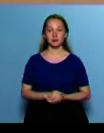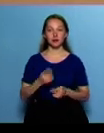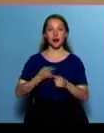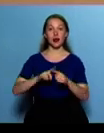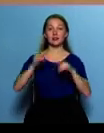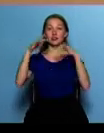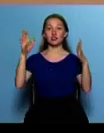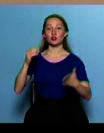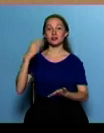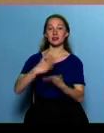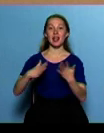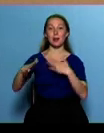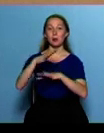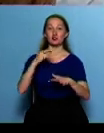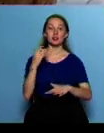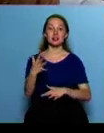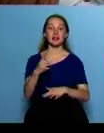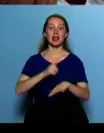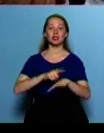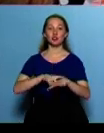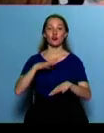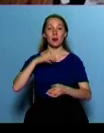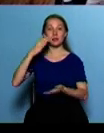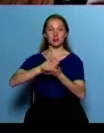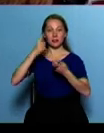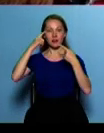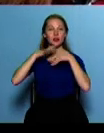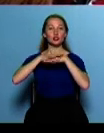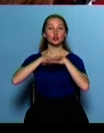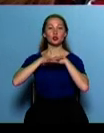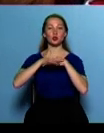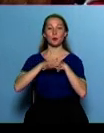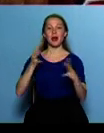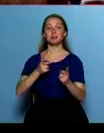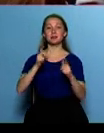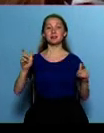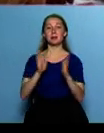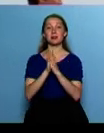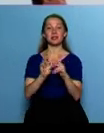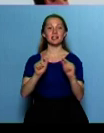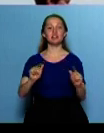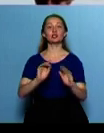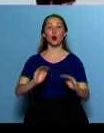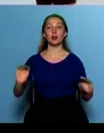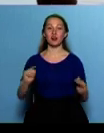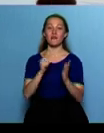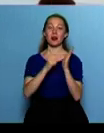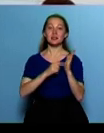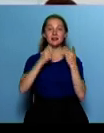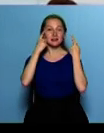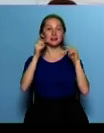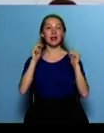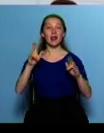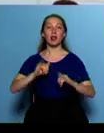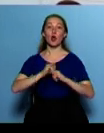шатер на центральной площади на несколько часов стал центром мозгового штурма. Спасатели попросили школьников поделиться идеями, как повысить